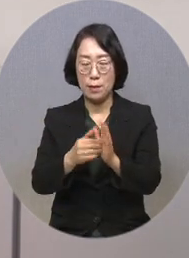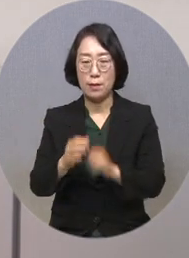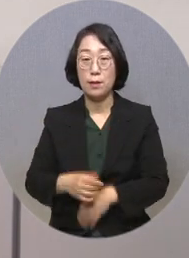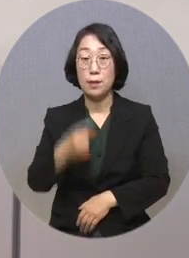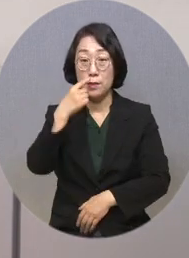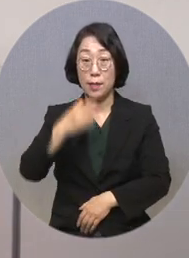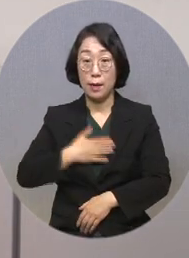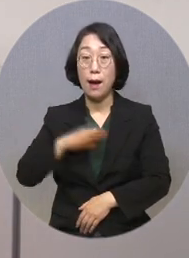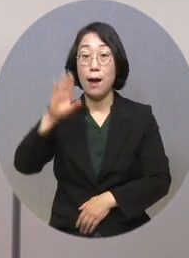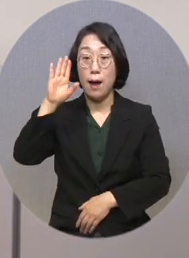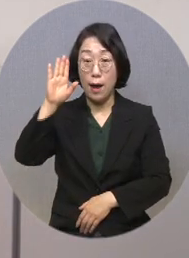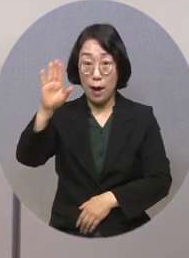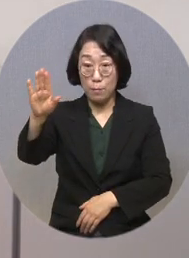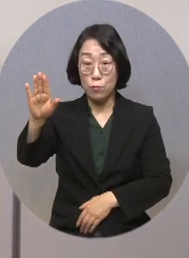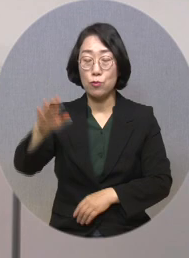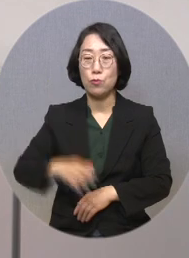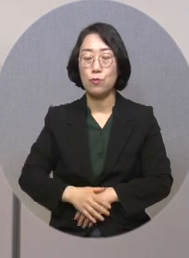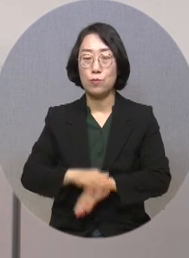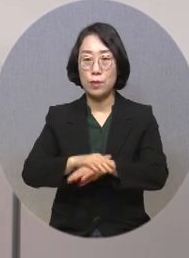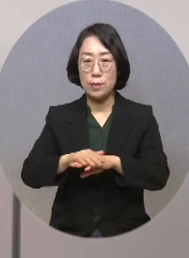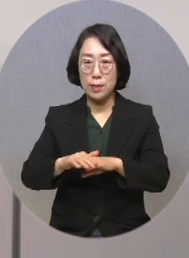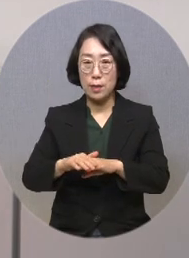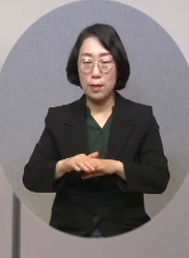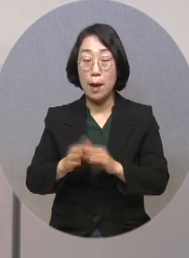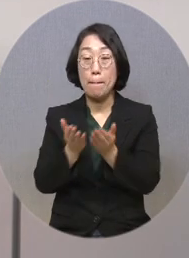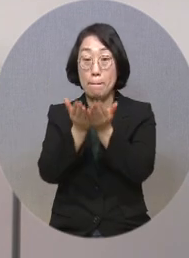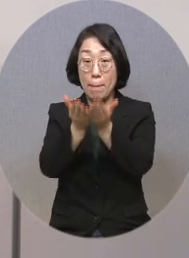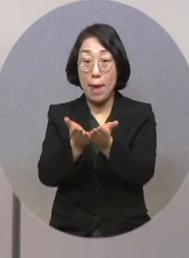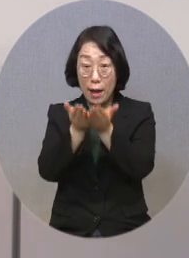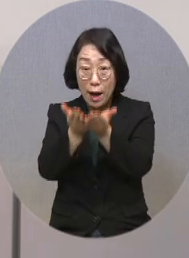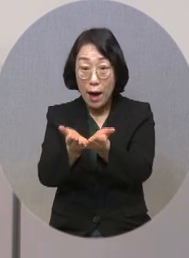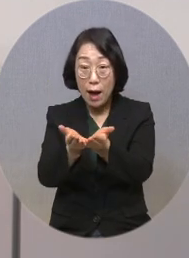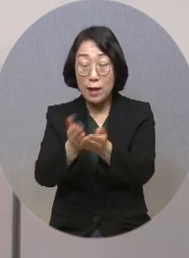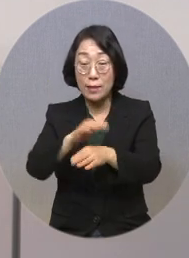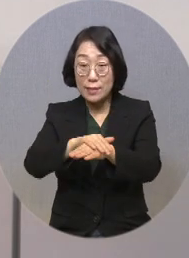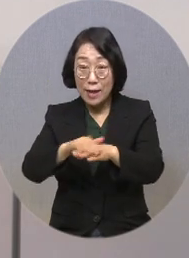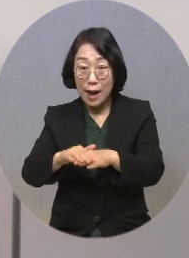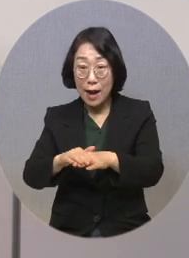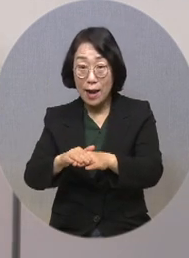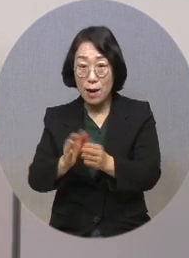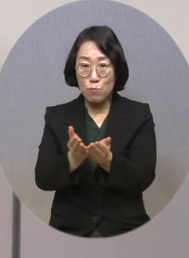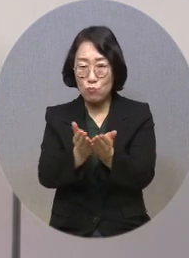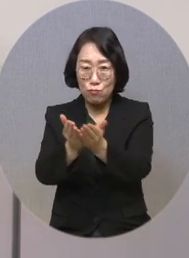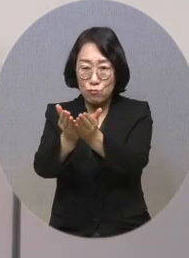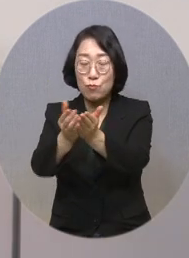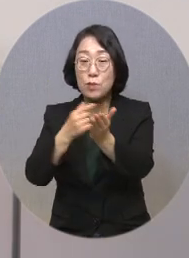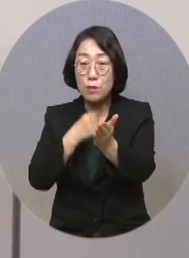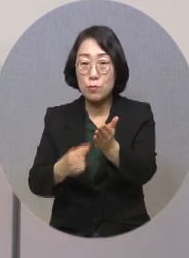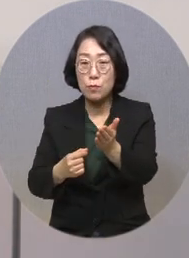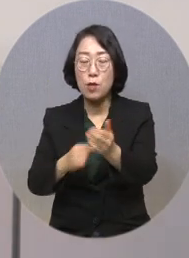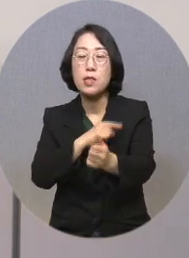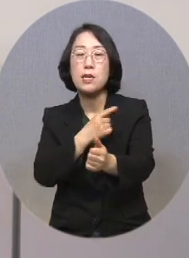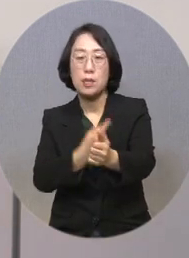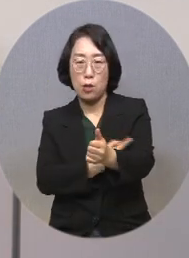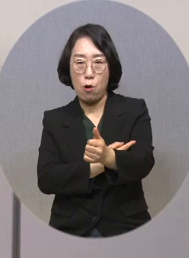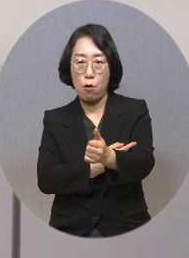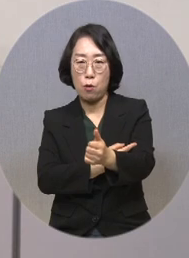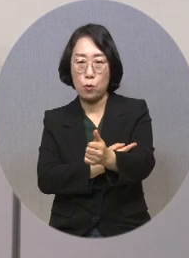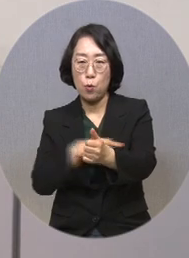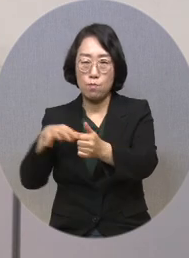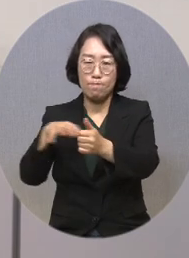배가 앞으로 제대로 나아가려면 훌륭한 선원도 중요하지만 능력과 리더십을